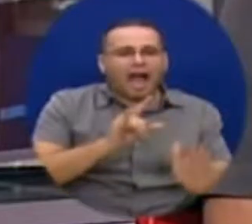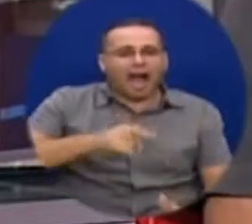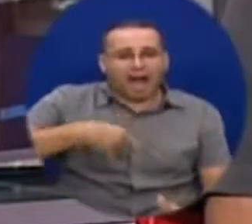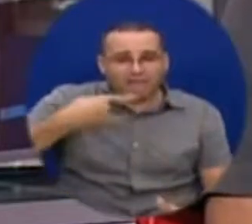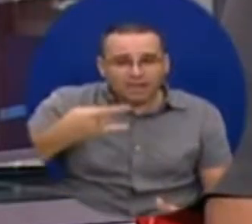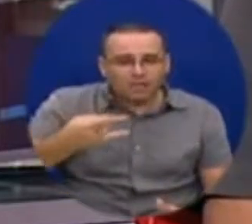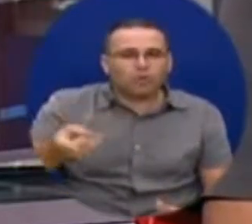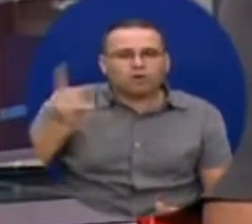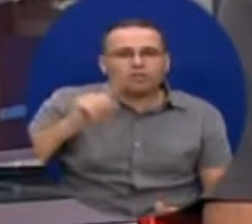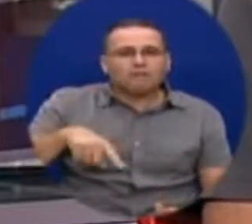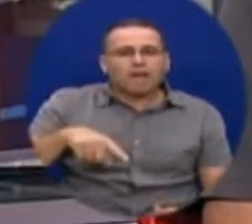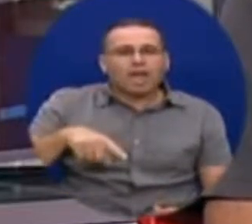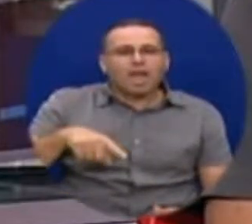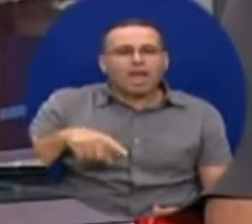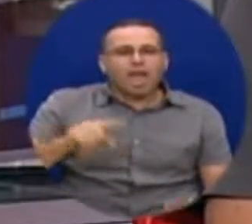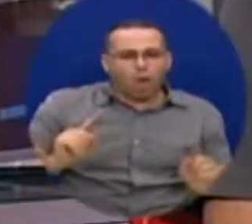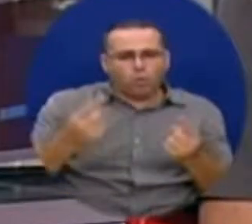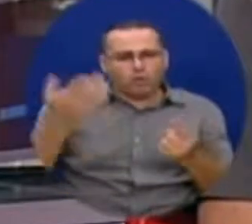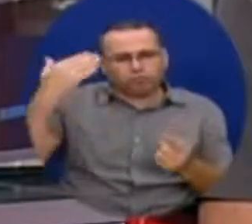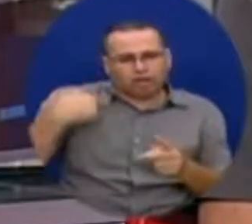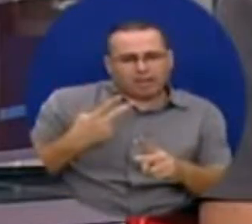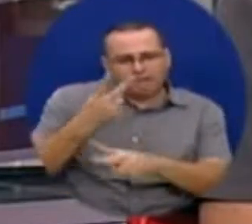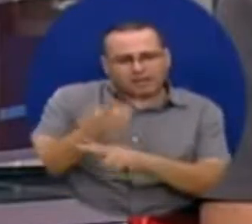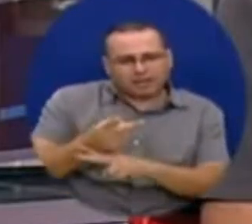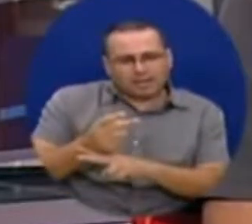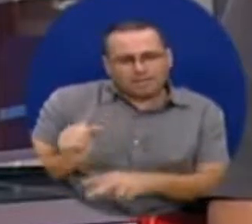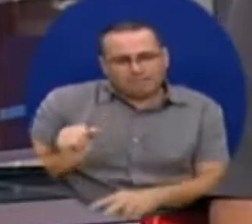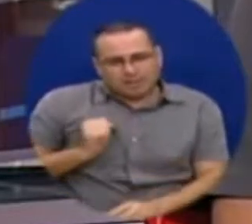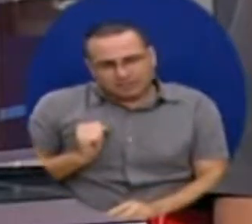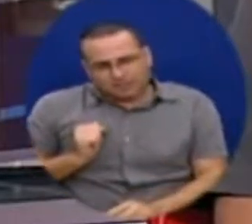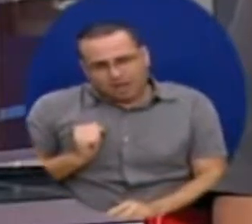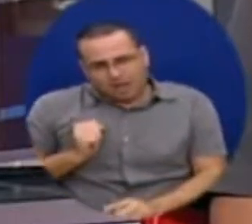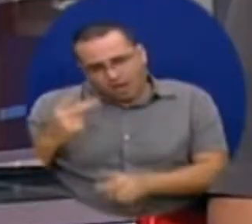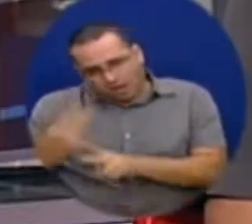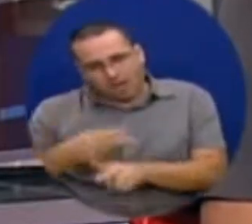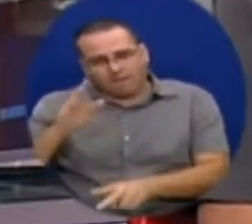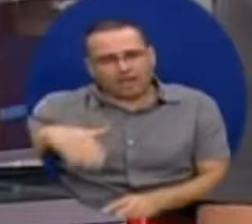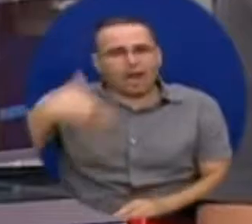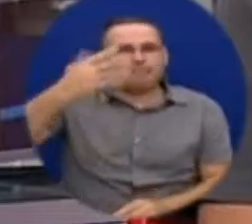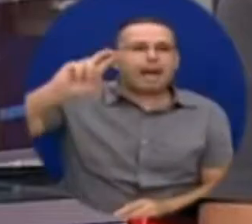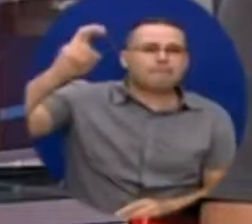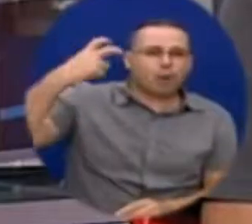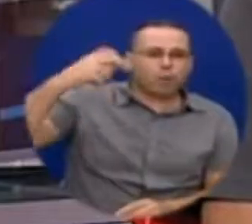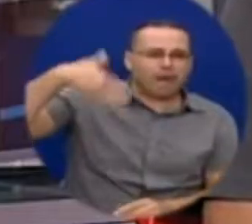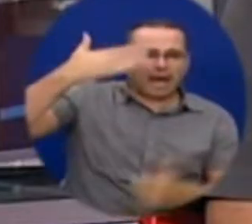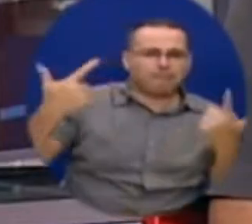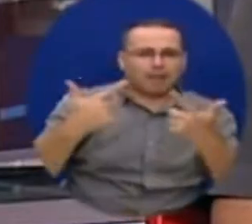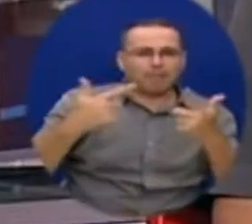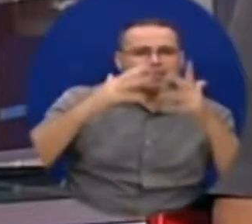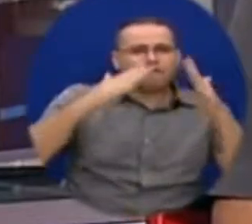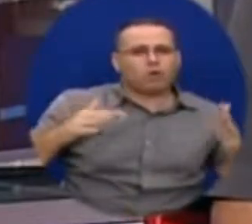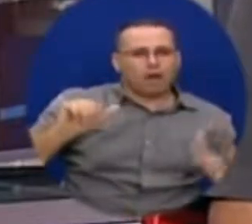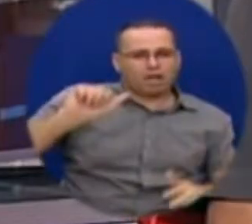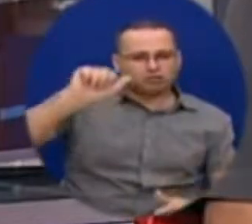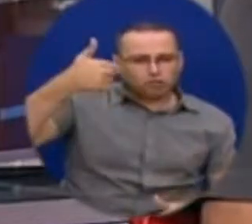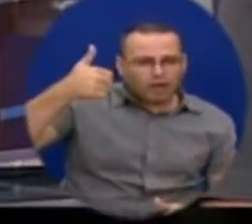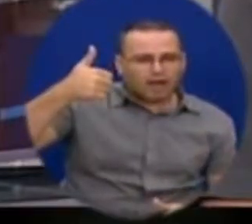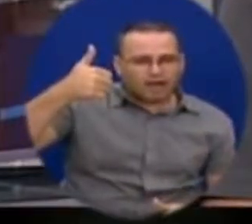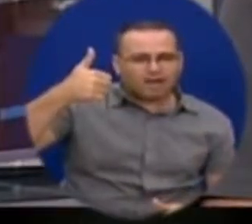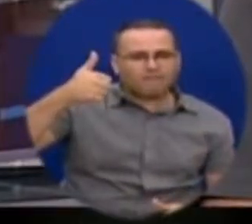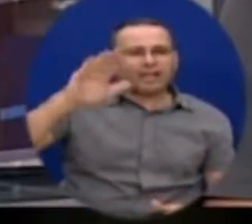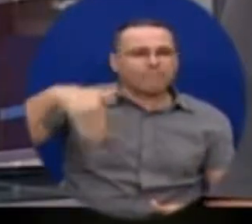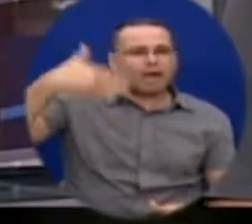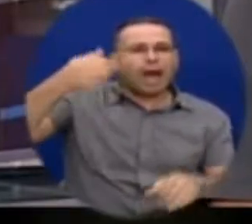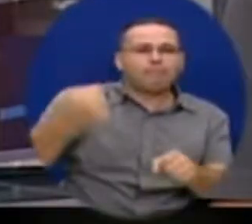ואירועים שאני עברתי בתקופת השירות הצבאי שלי, גם בסדיר וגם אחר כך במילואים, החל במלחמת לבנון הראשונה, כל מיני פעולות שהיו אחר